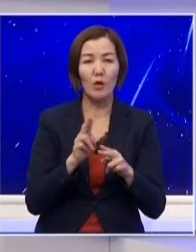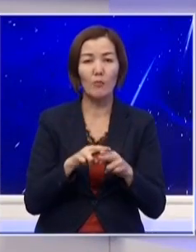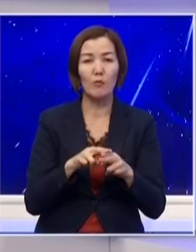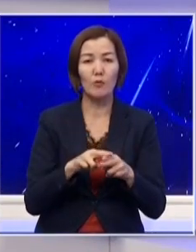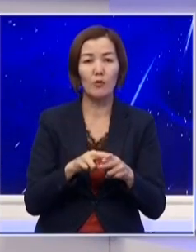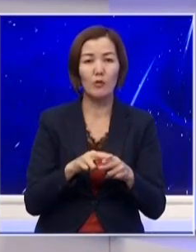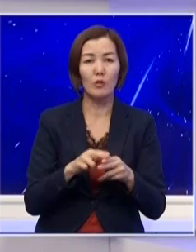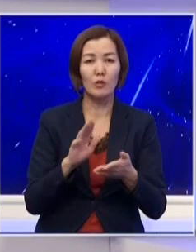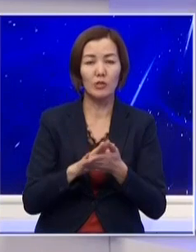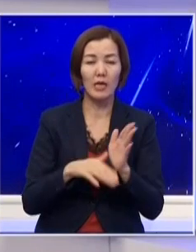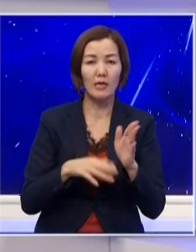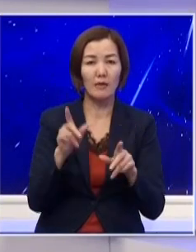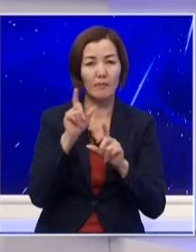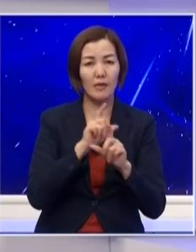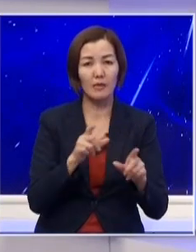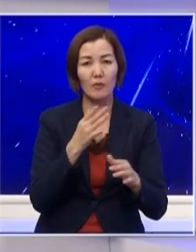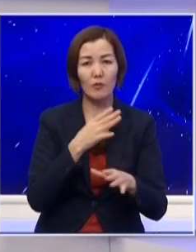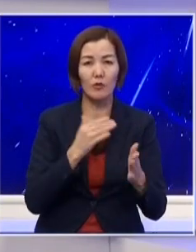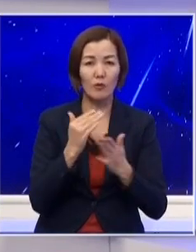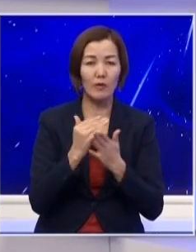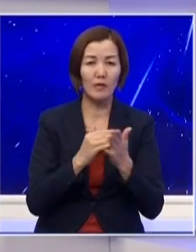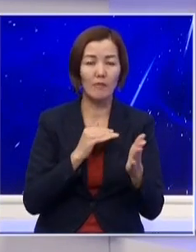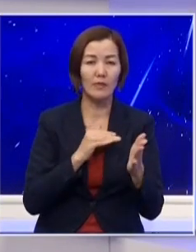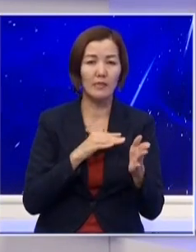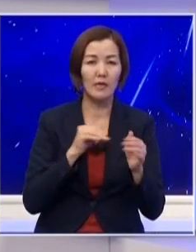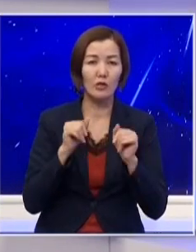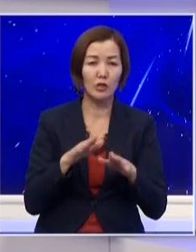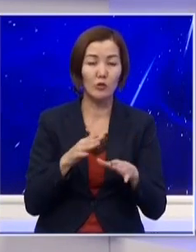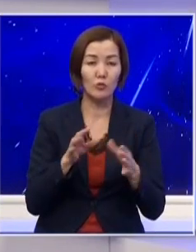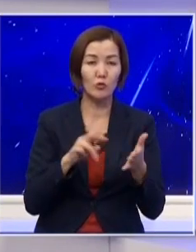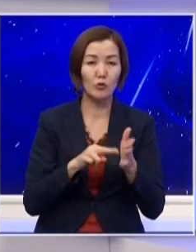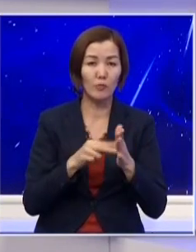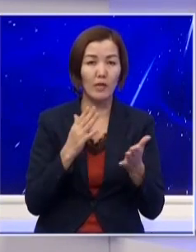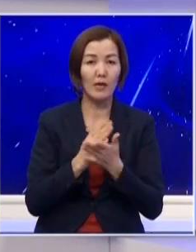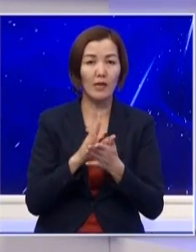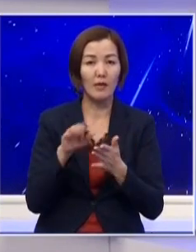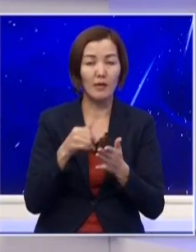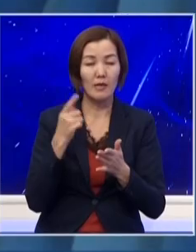мәселені жайлы мектеп ұлттық бағдарламасы арқылы шешу жоспарланған мемлекет басшысының бастамасы аясында